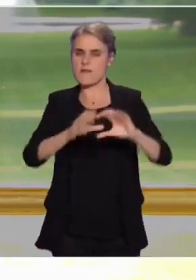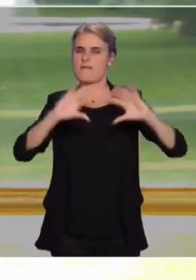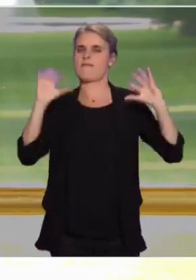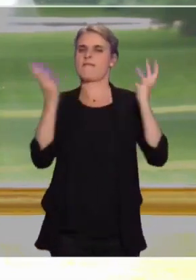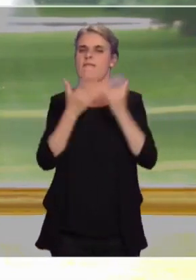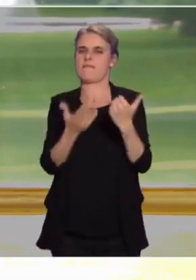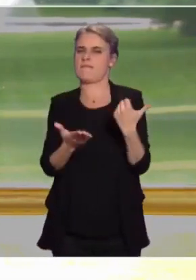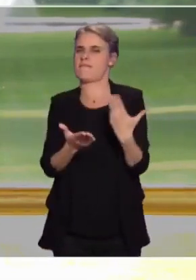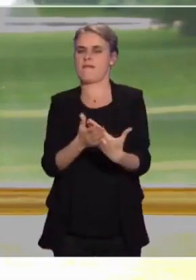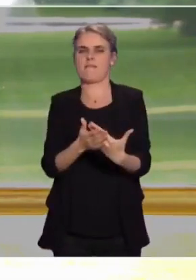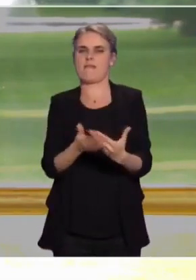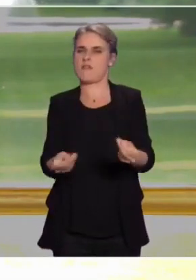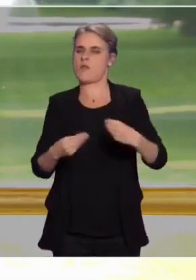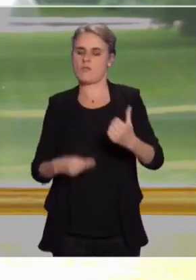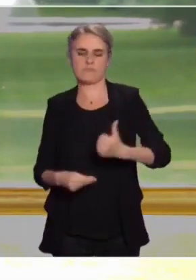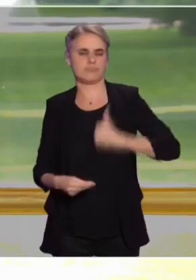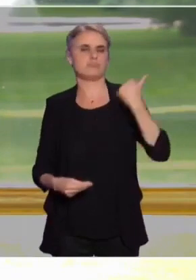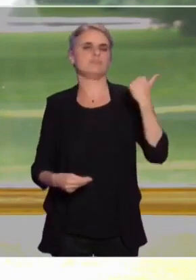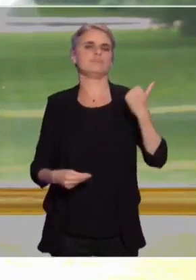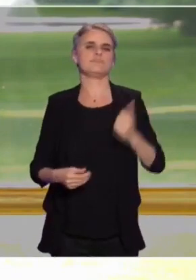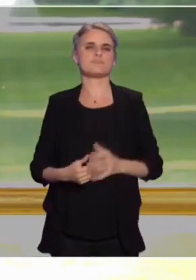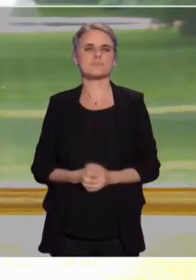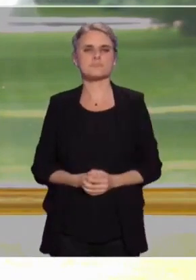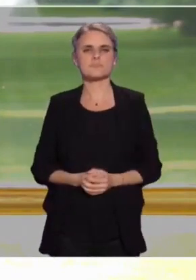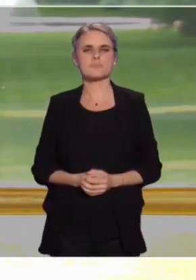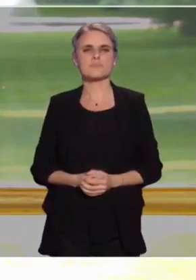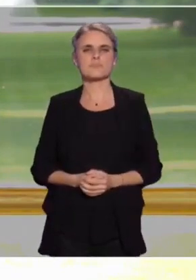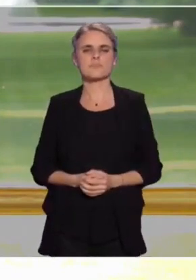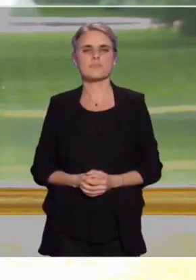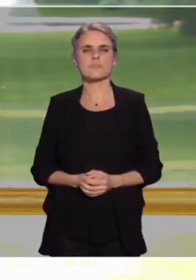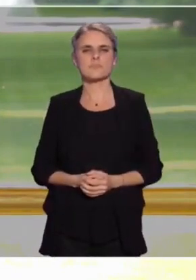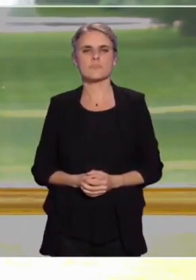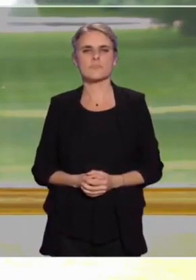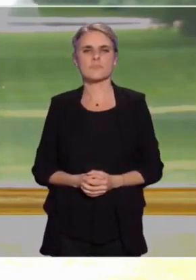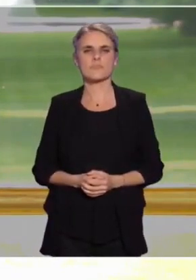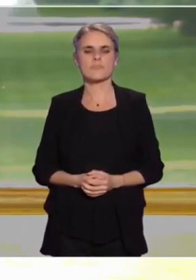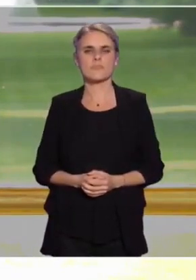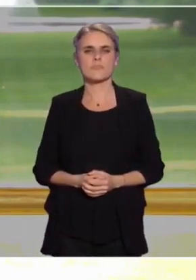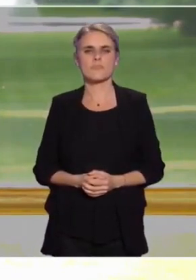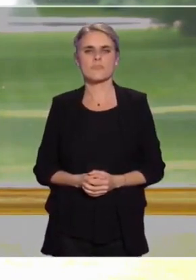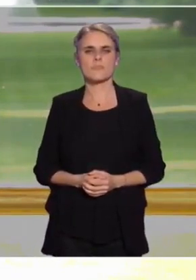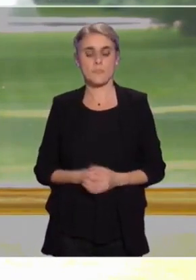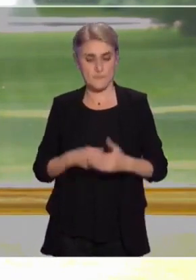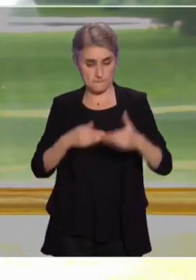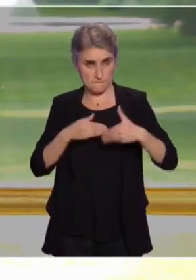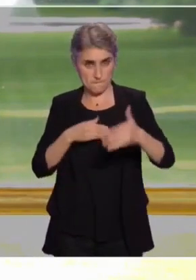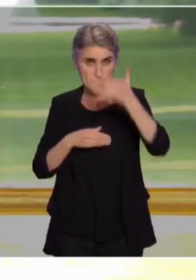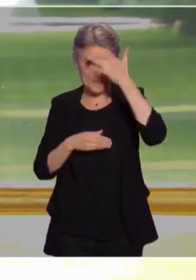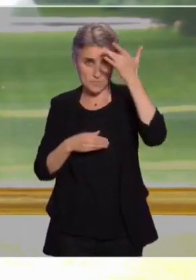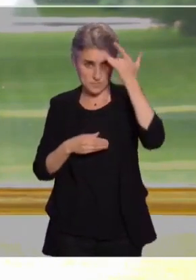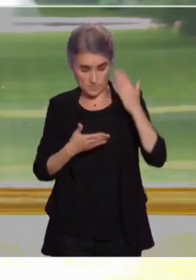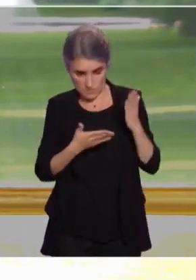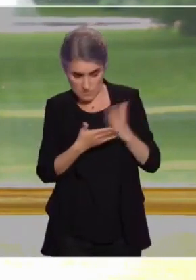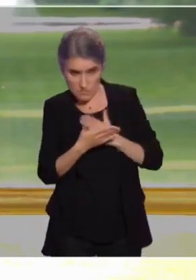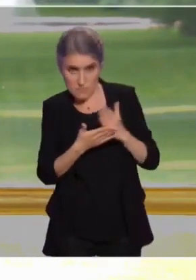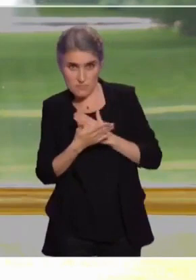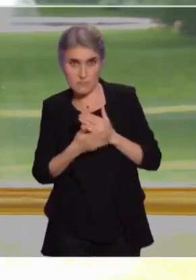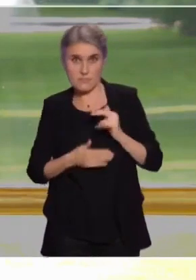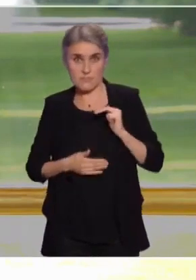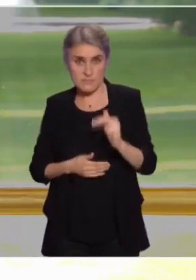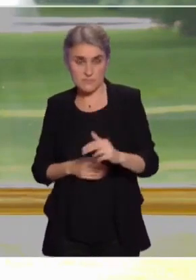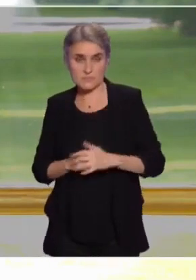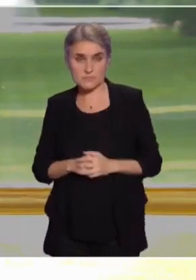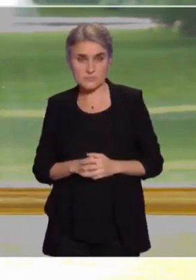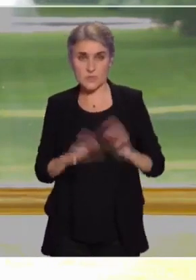clé de notre indépendance elle sera préparée durant tout l'été avec les forces vives de notre